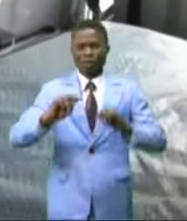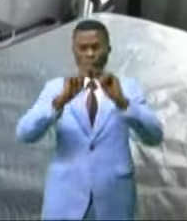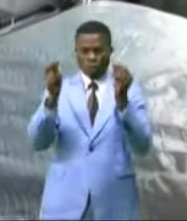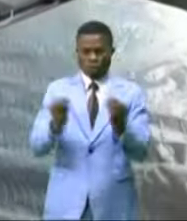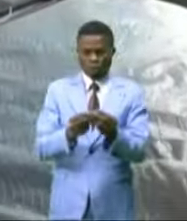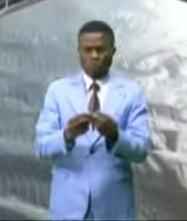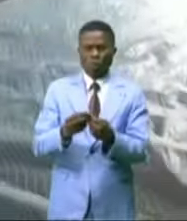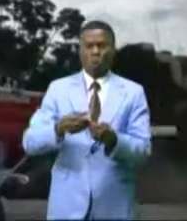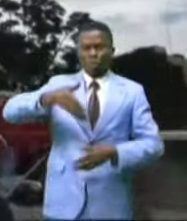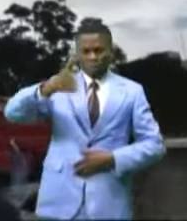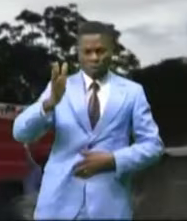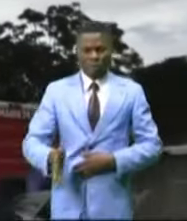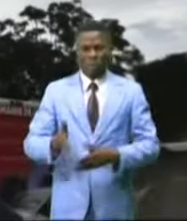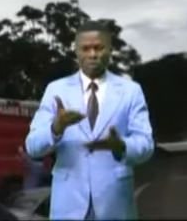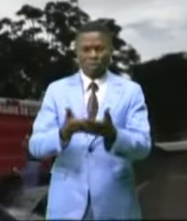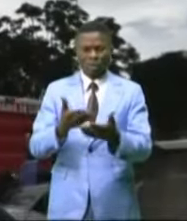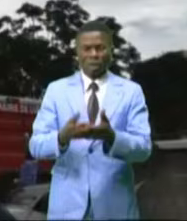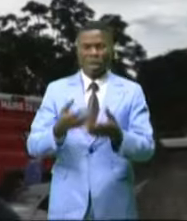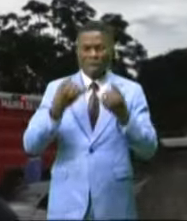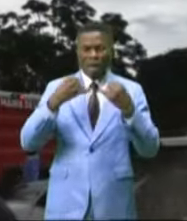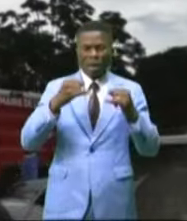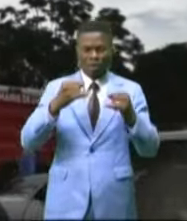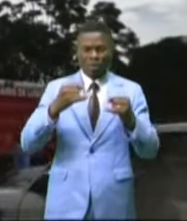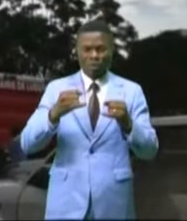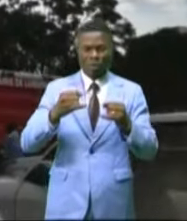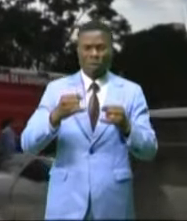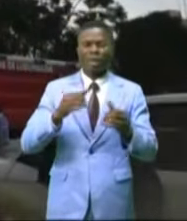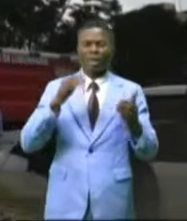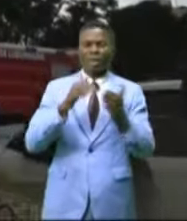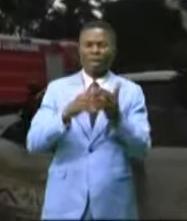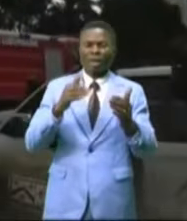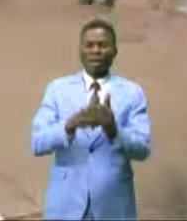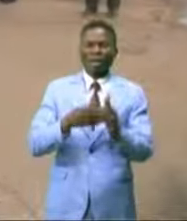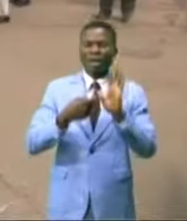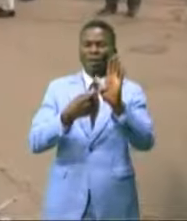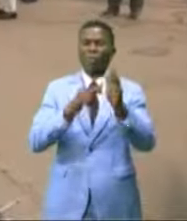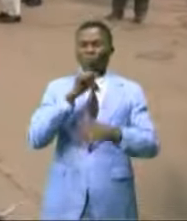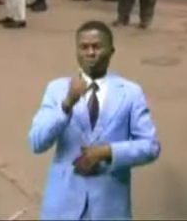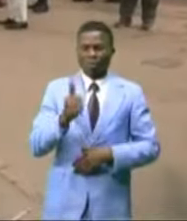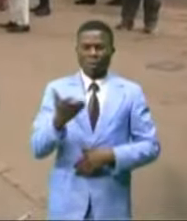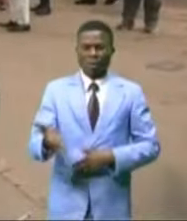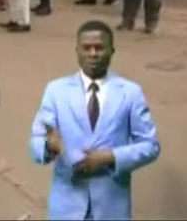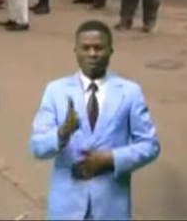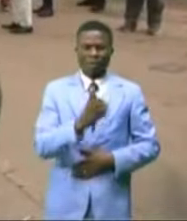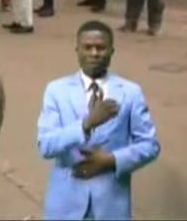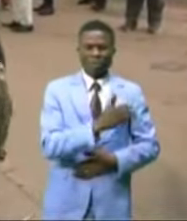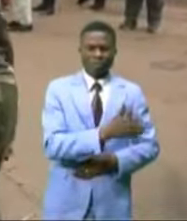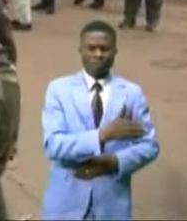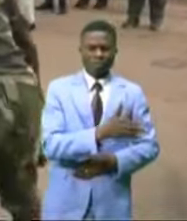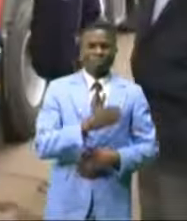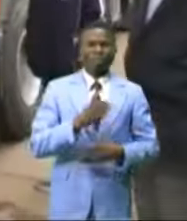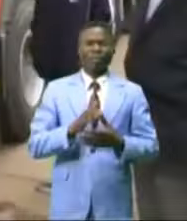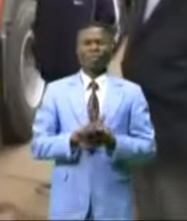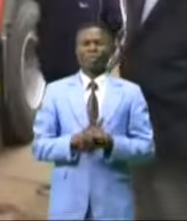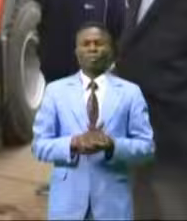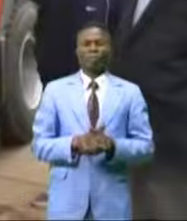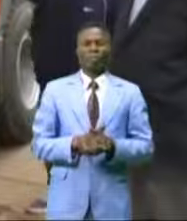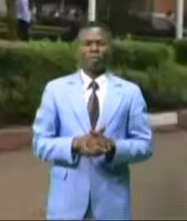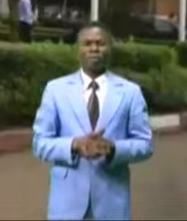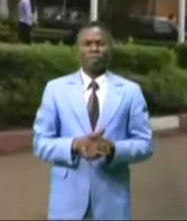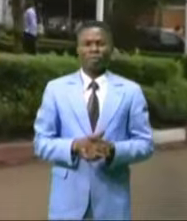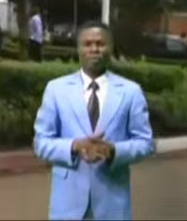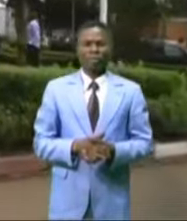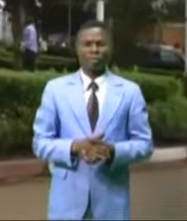kazembesoua Martin bien formé la pression n'est pas à démontrer l'homme le plus heureux c'est Martin